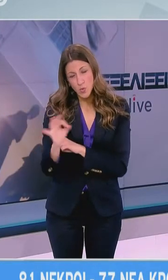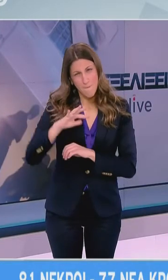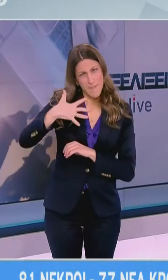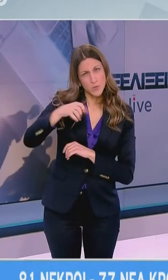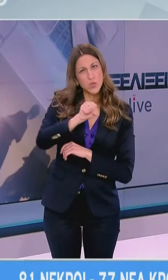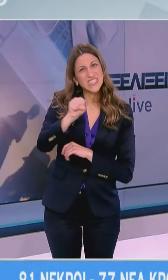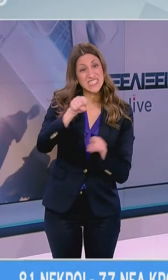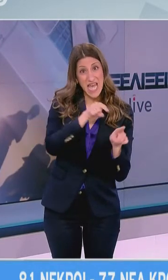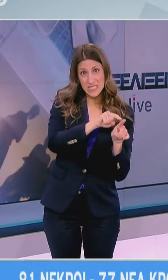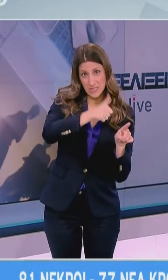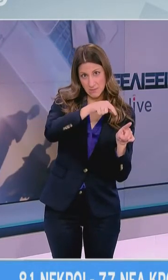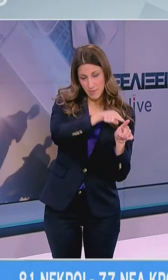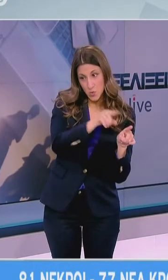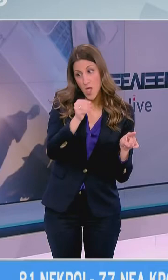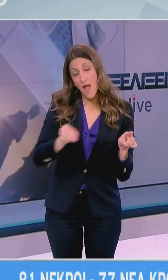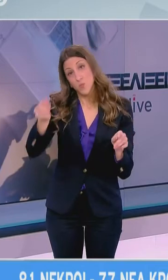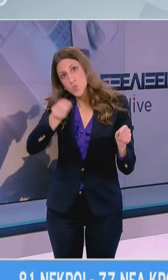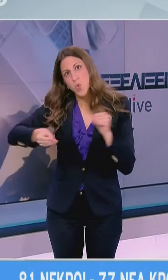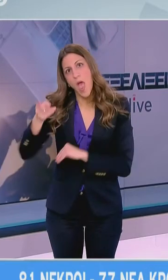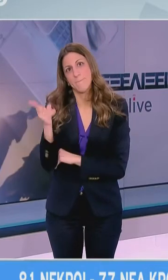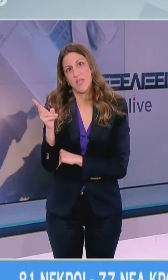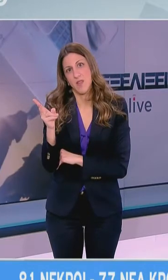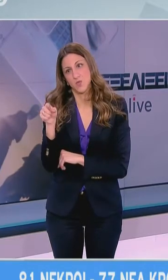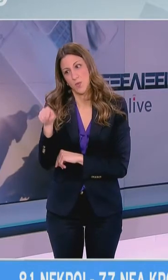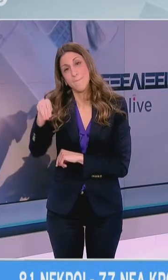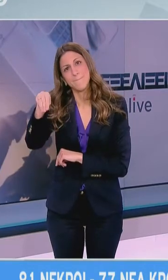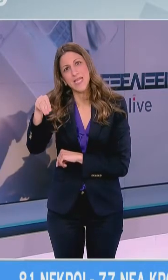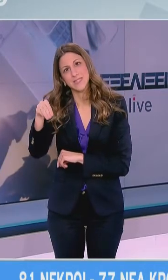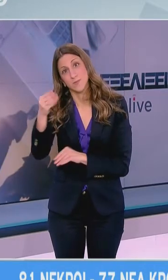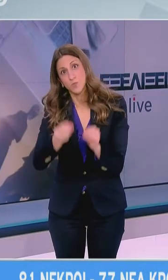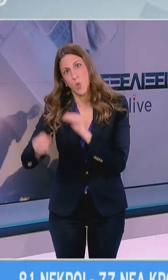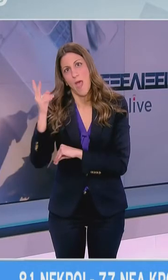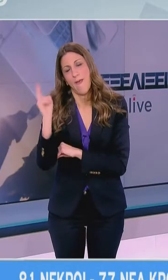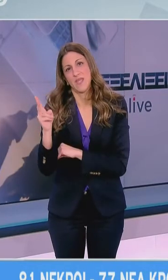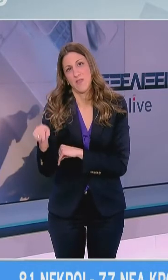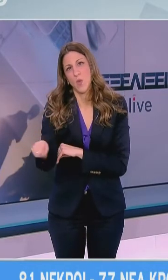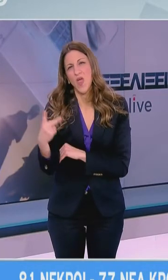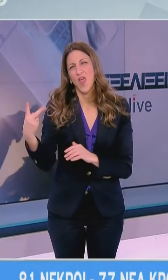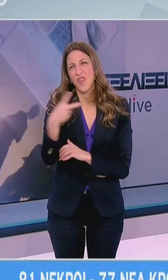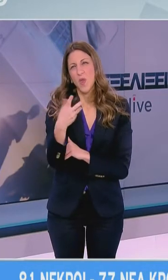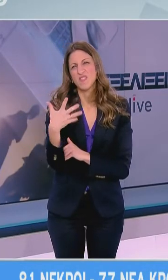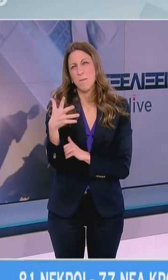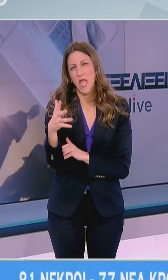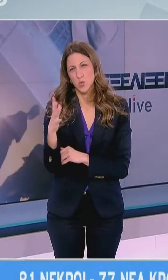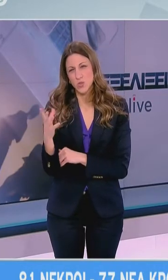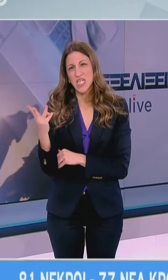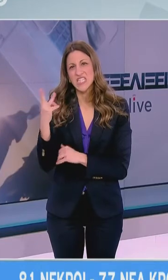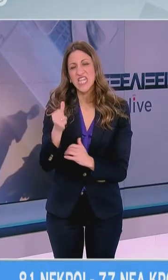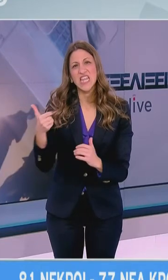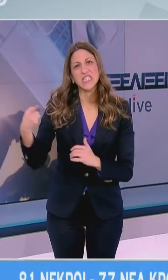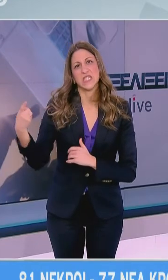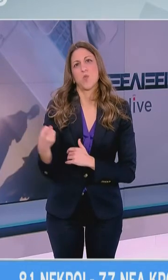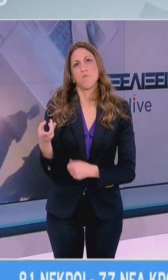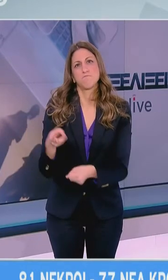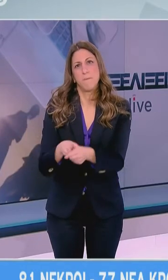SARS. Και αυτός πιο θανατηφόρος από το SARS, περίπου 2.500 κρούσματα και περίπου 36%